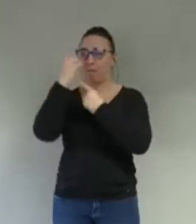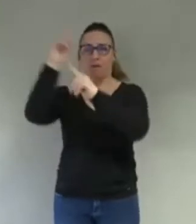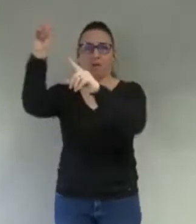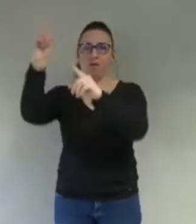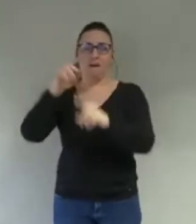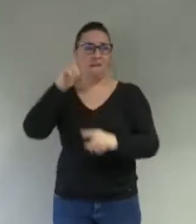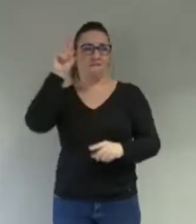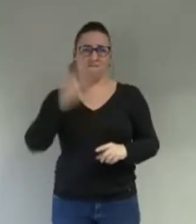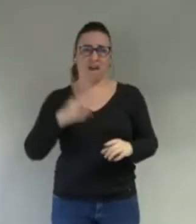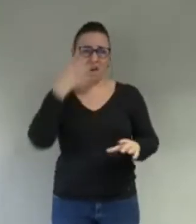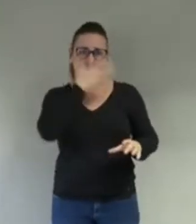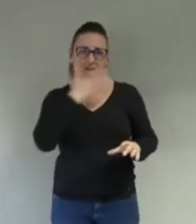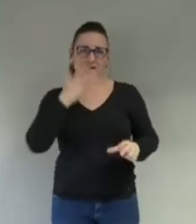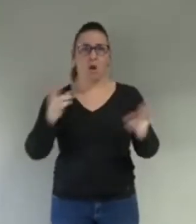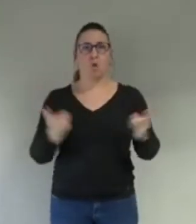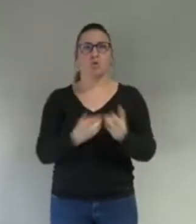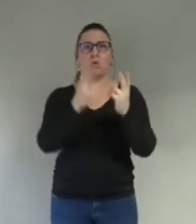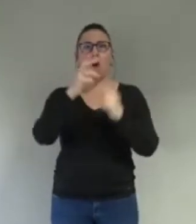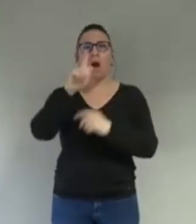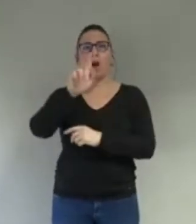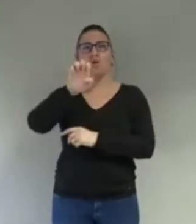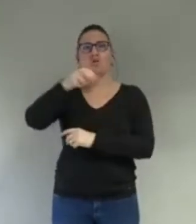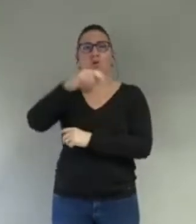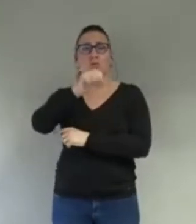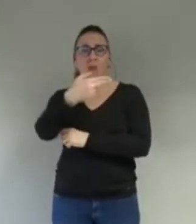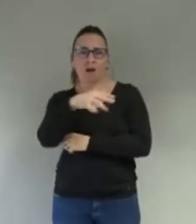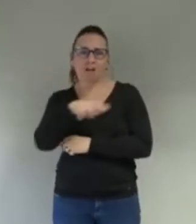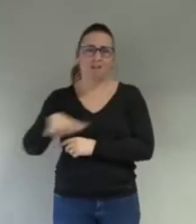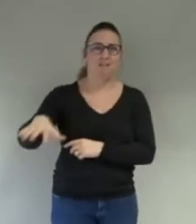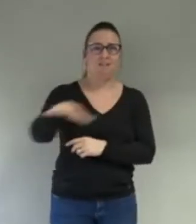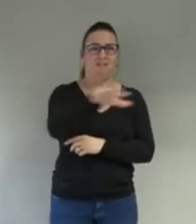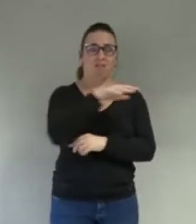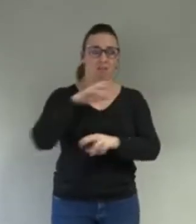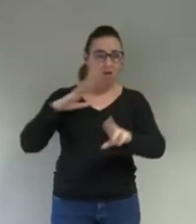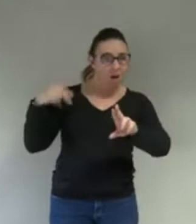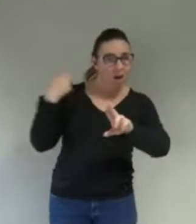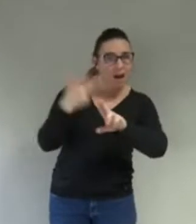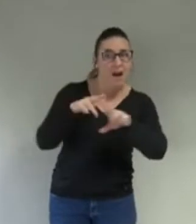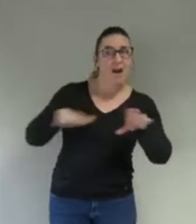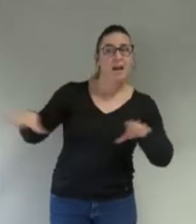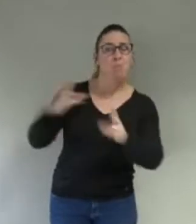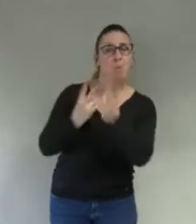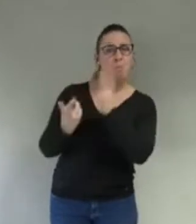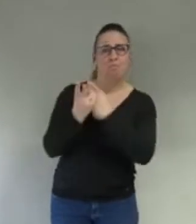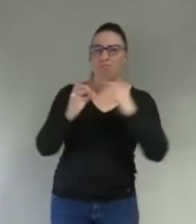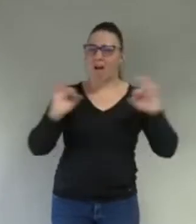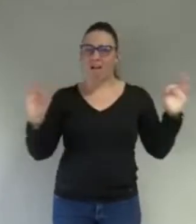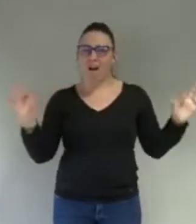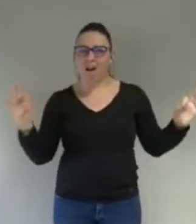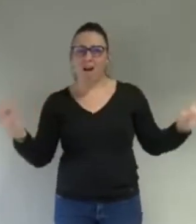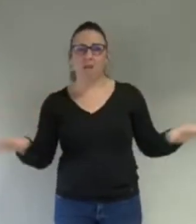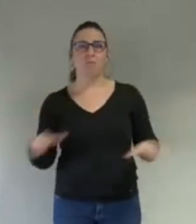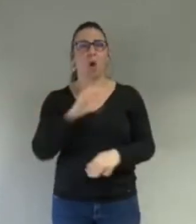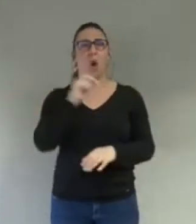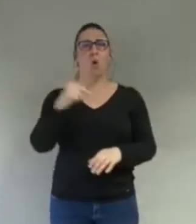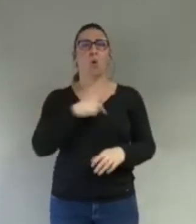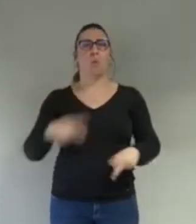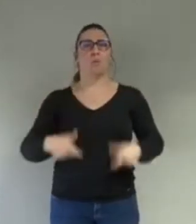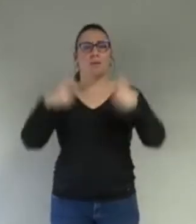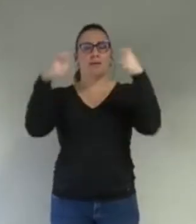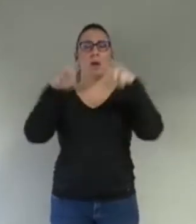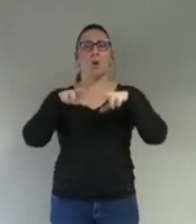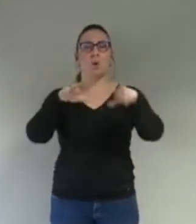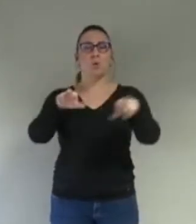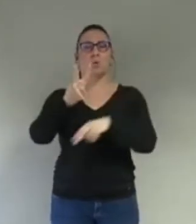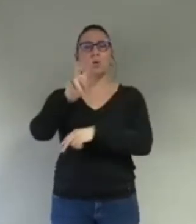Véritable fléau pour le square Roger-Genin. Pas de réponse probante de vos adjoints. Les habitants d'une copropriété de la rue